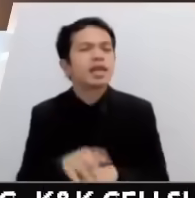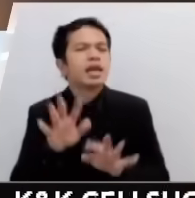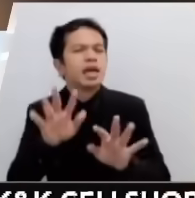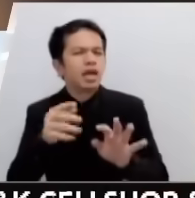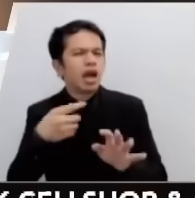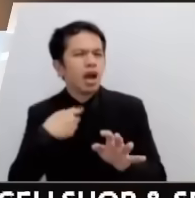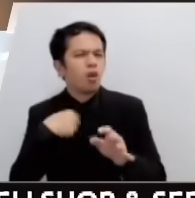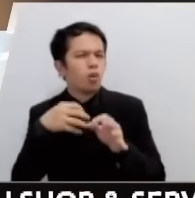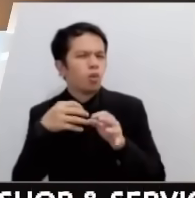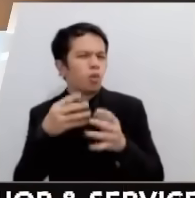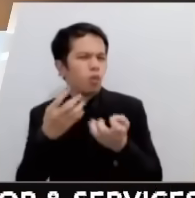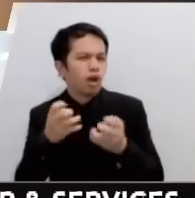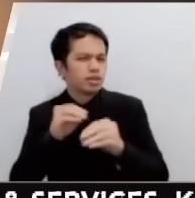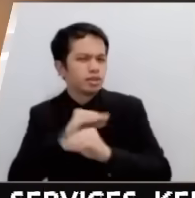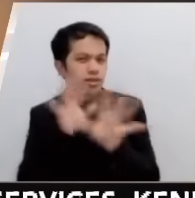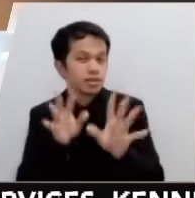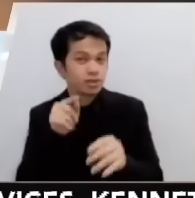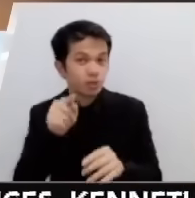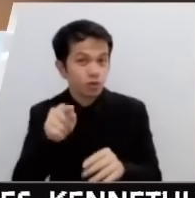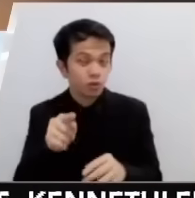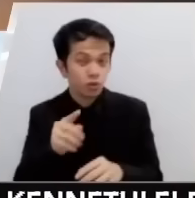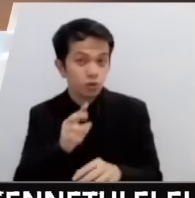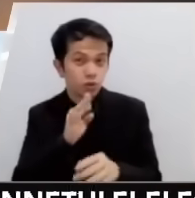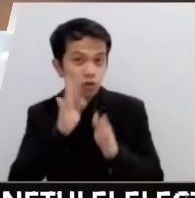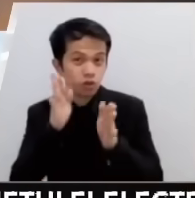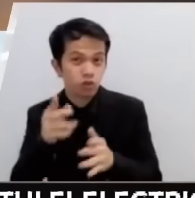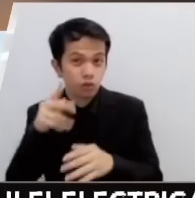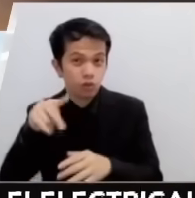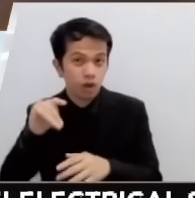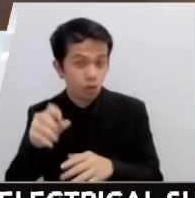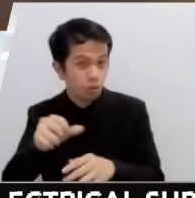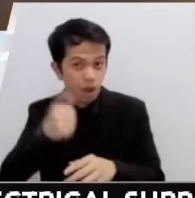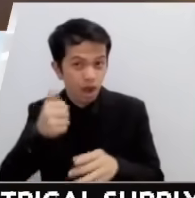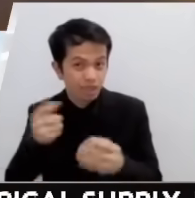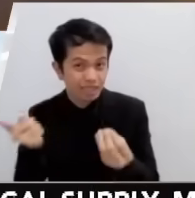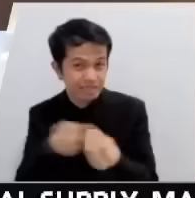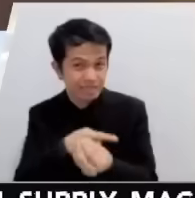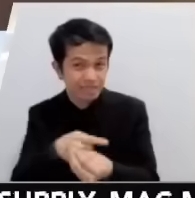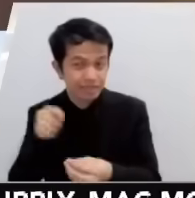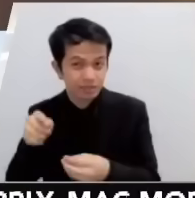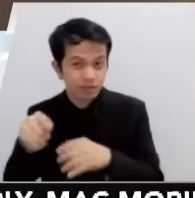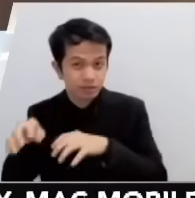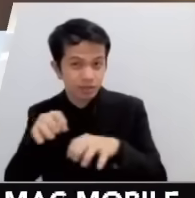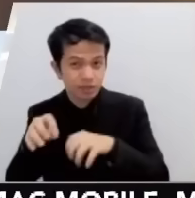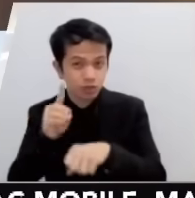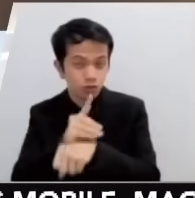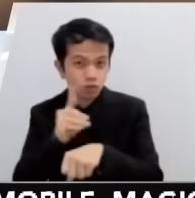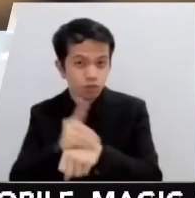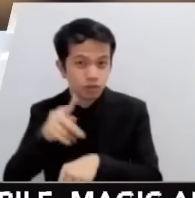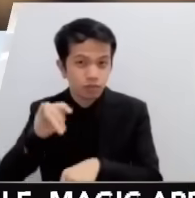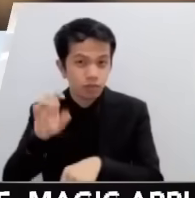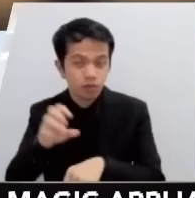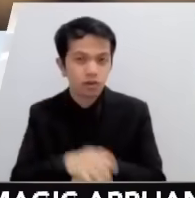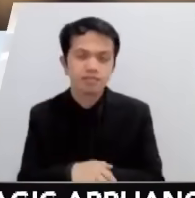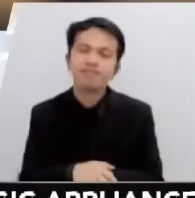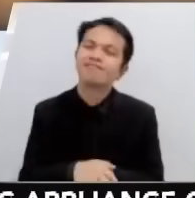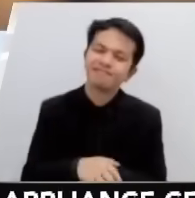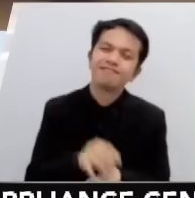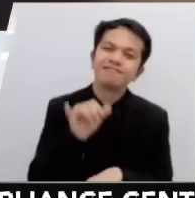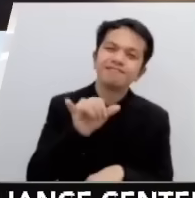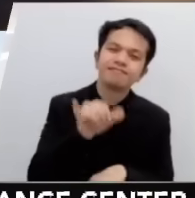Bukod sa pagiging spokes person ng paok relieve din po ba kayo sa iba niyong duties sa diyan sa paok ah I am now Yes I am now